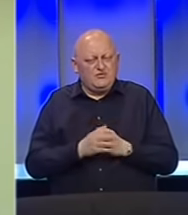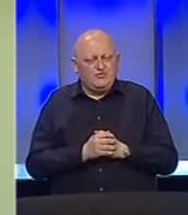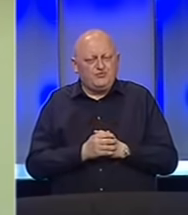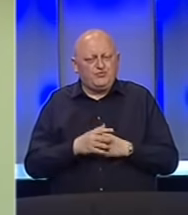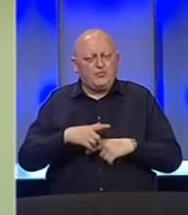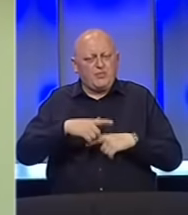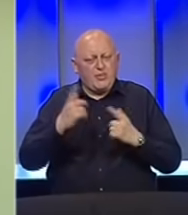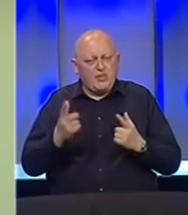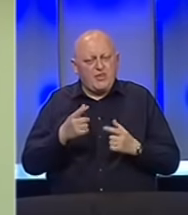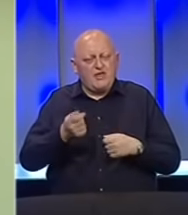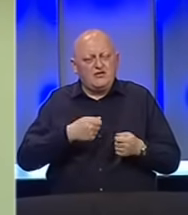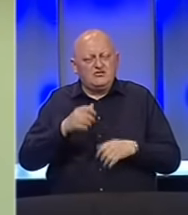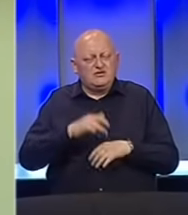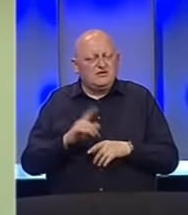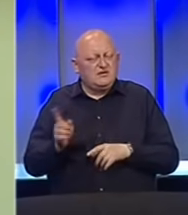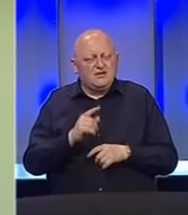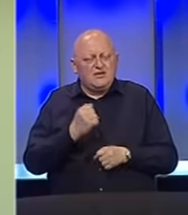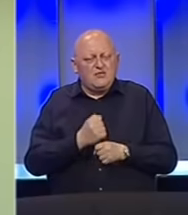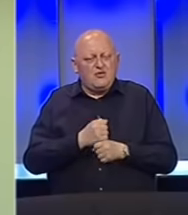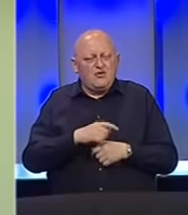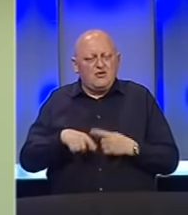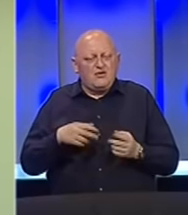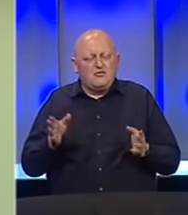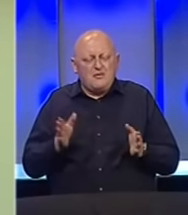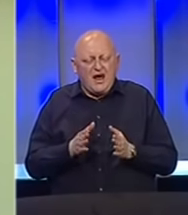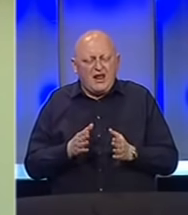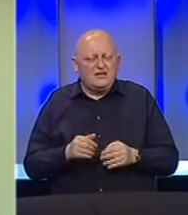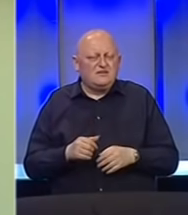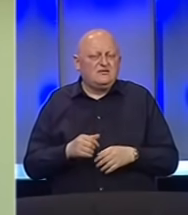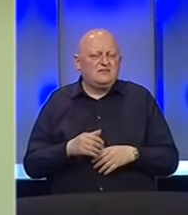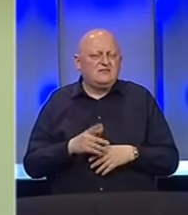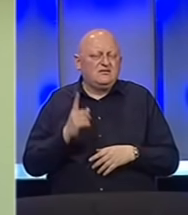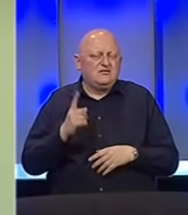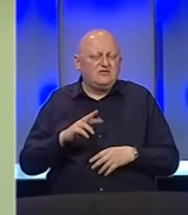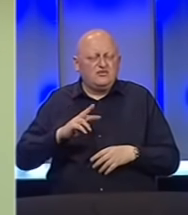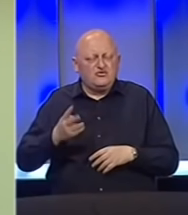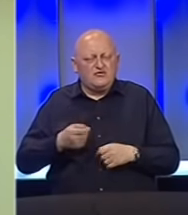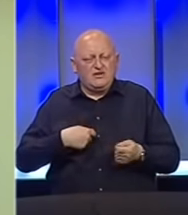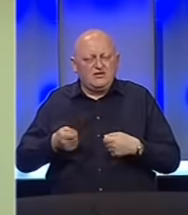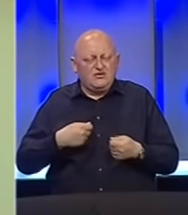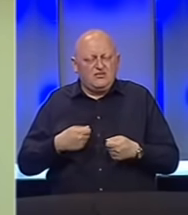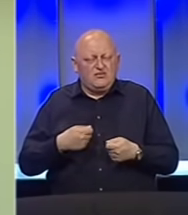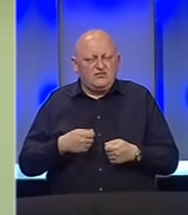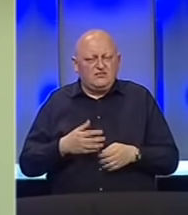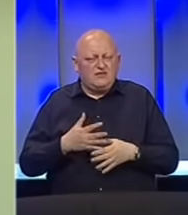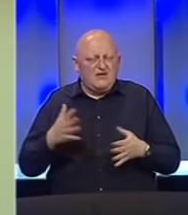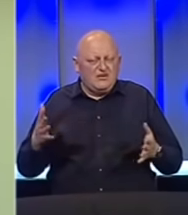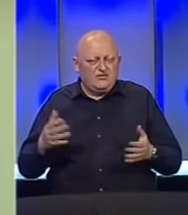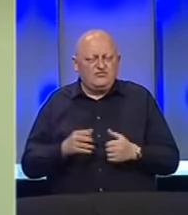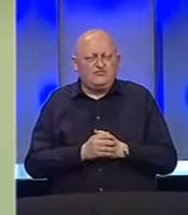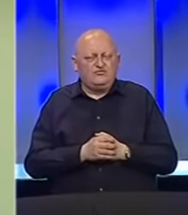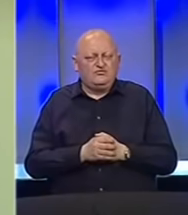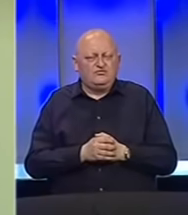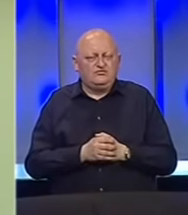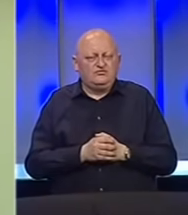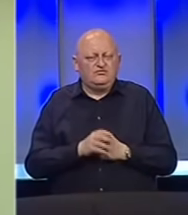Da budemo jasni, u tržnim centrima ne mogu raditi obrti, mali ili obrti i druge trgovine na veliko i